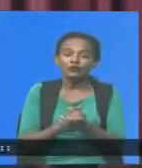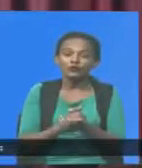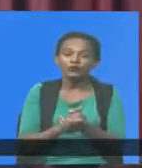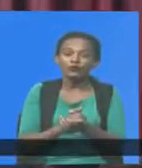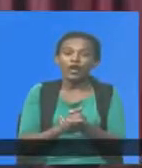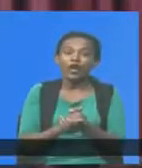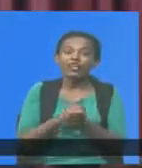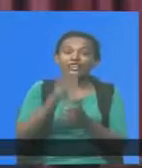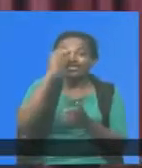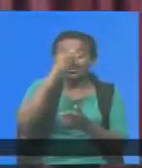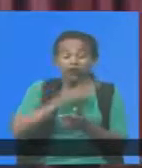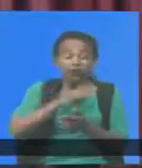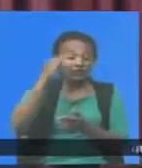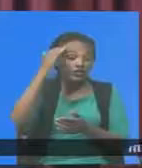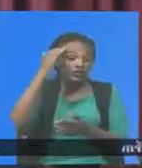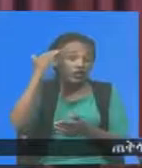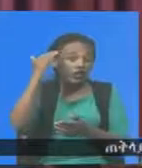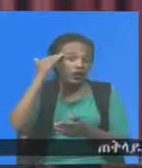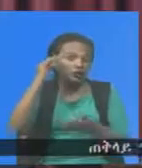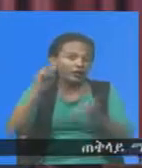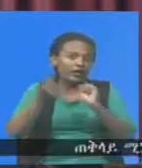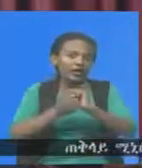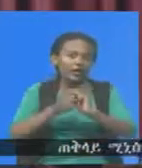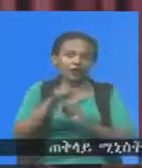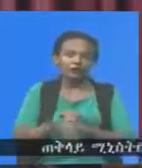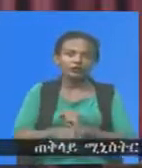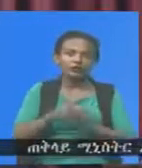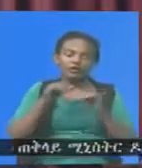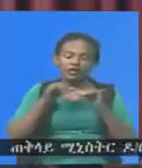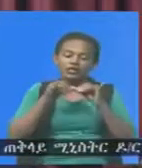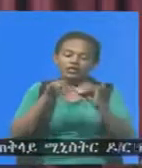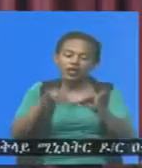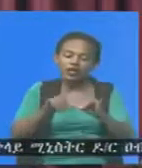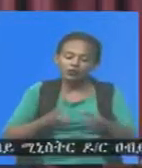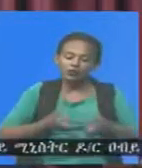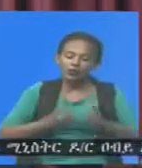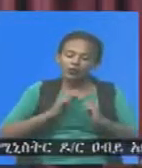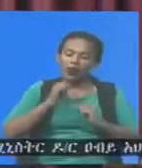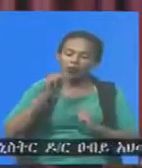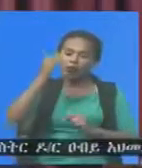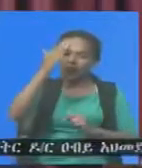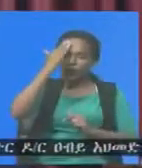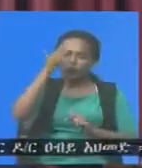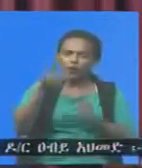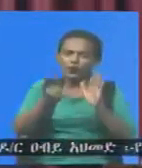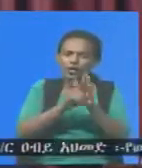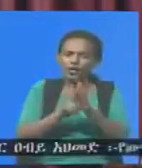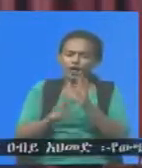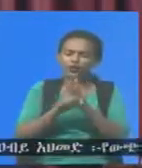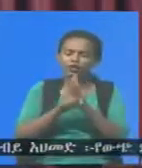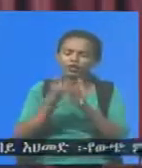ሰው ጭንቅላቱ መቀየር አለበት። ለዘላለም እንደማይኖር አውቆ በህግና በህግ ብቻ